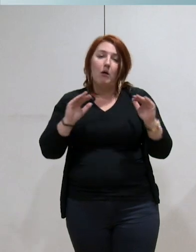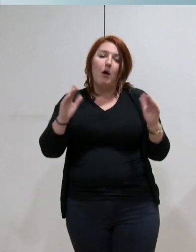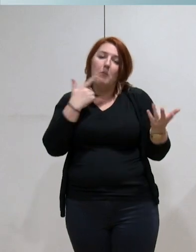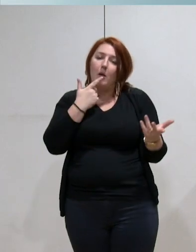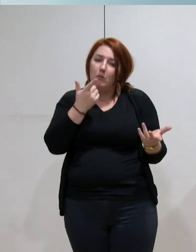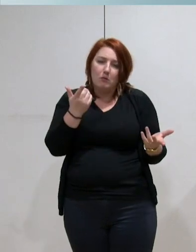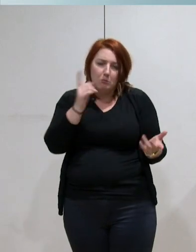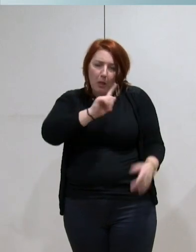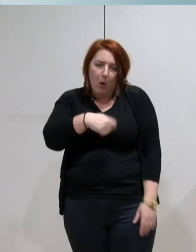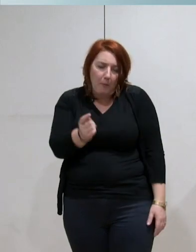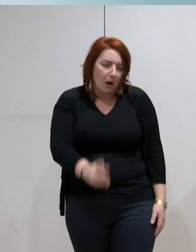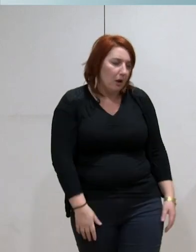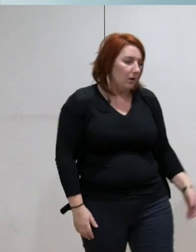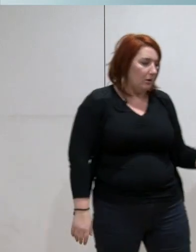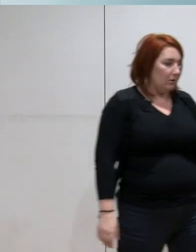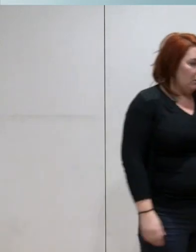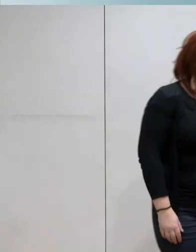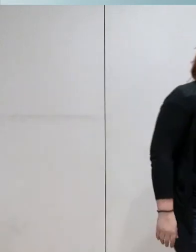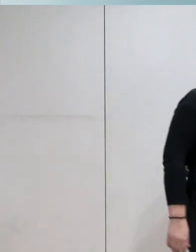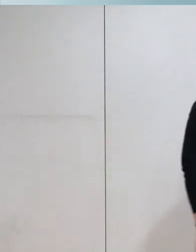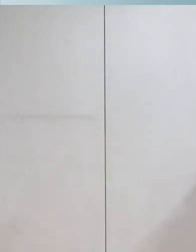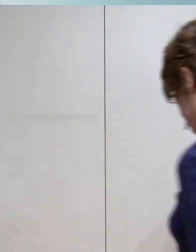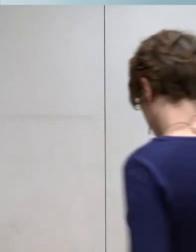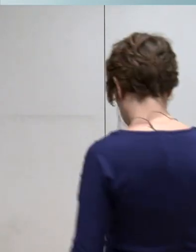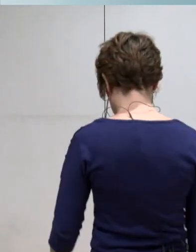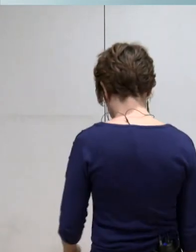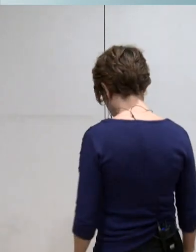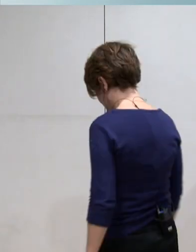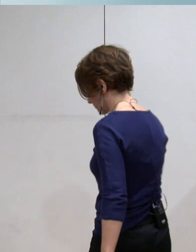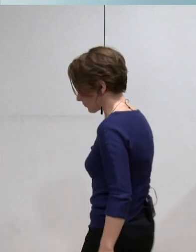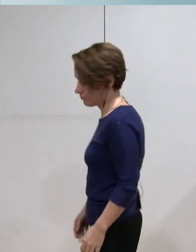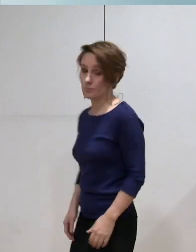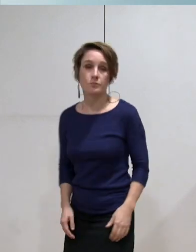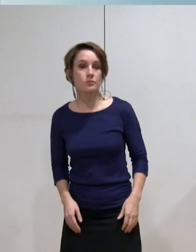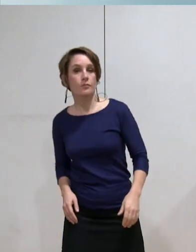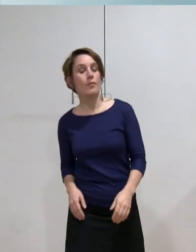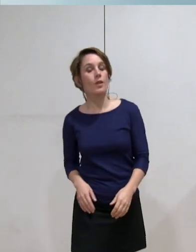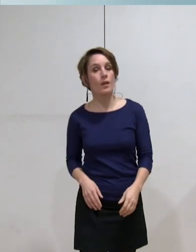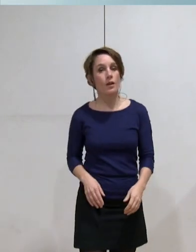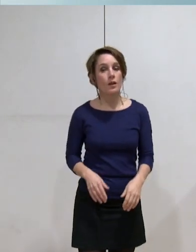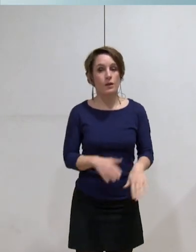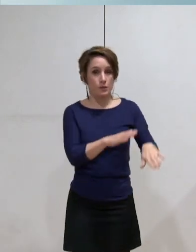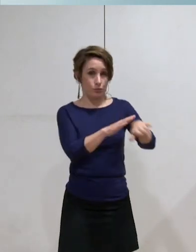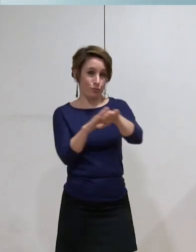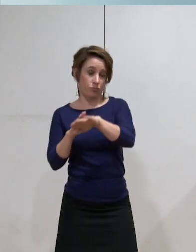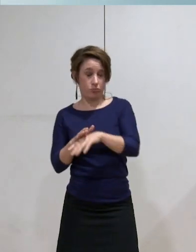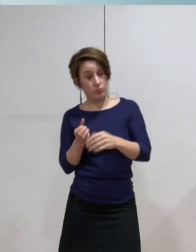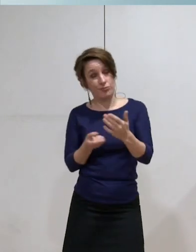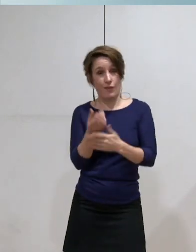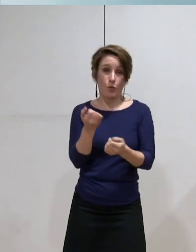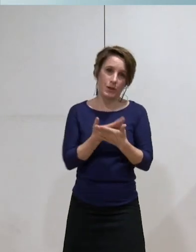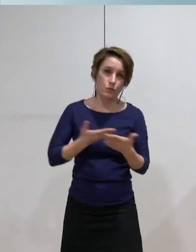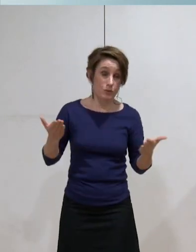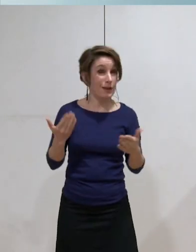alors il faut rappeler un principe assez simple qui a d'ailleurs fait le objet d'une